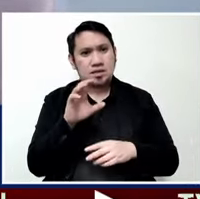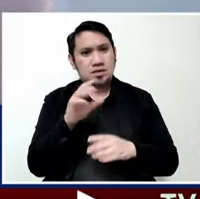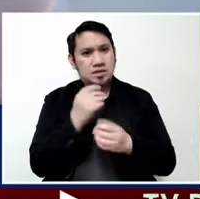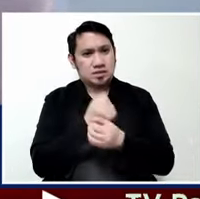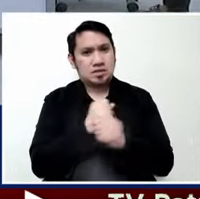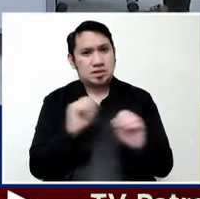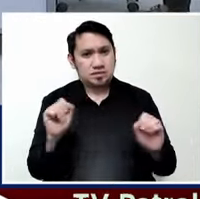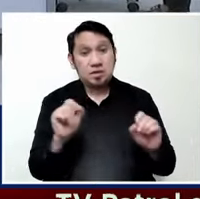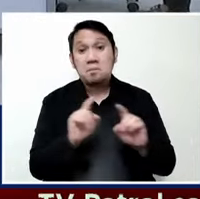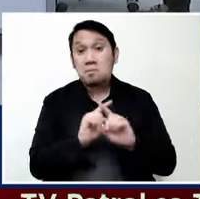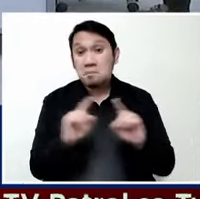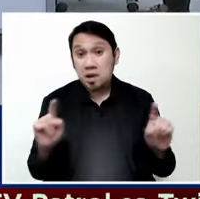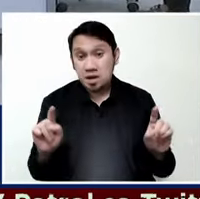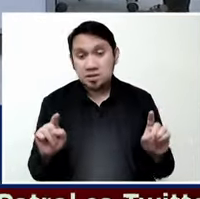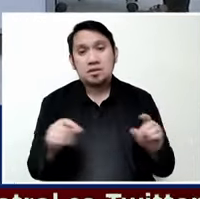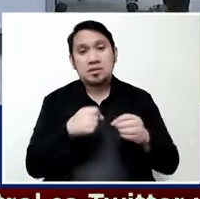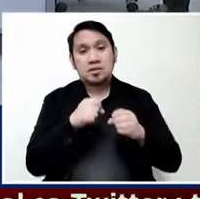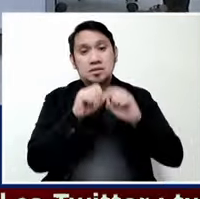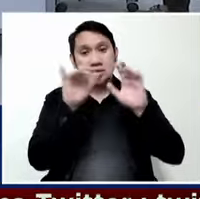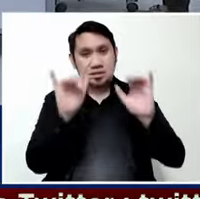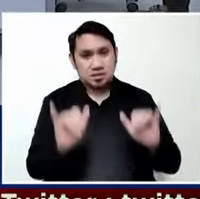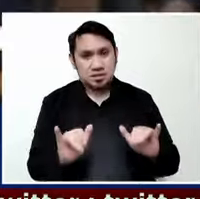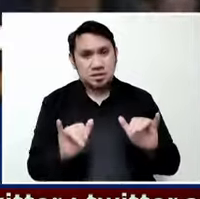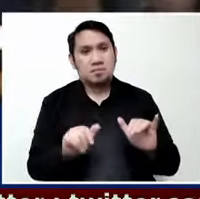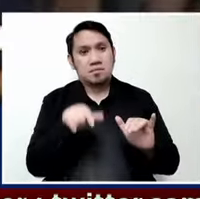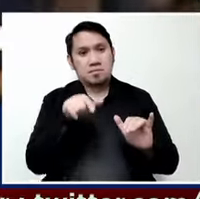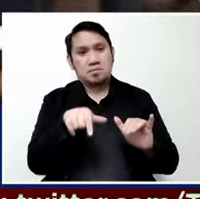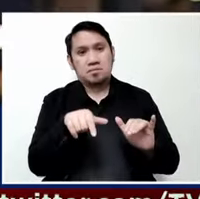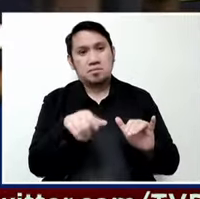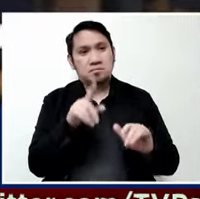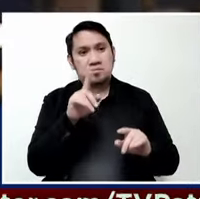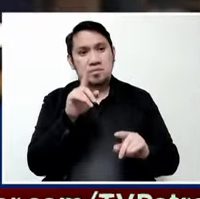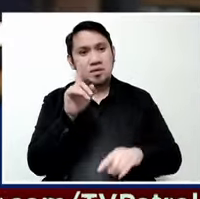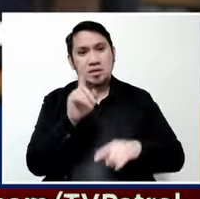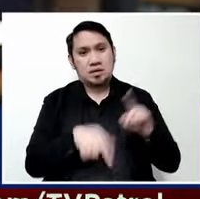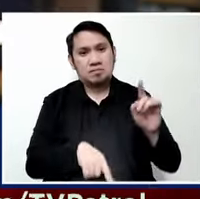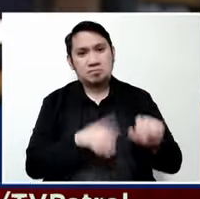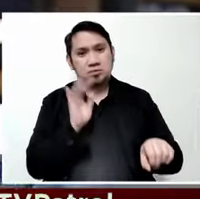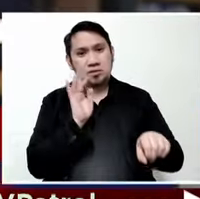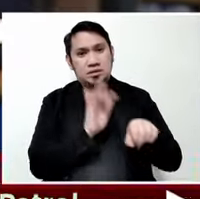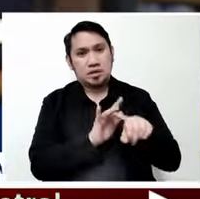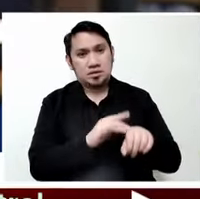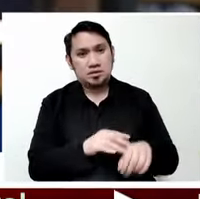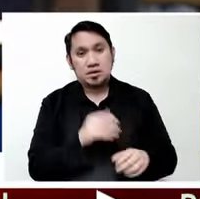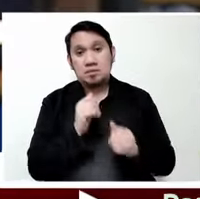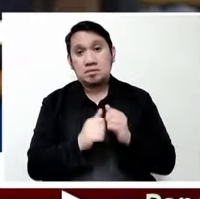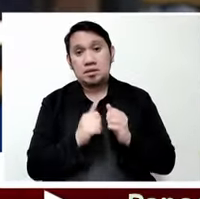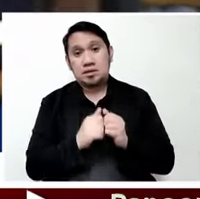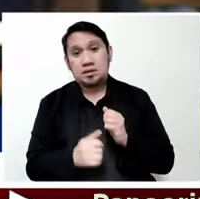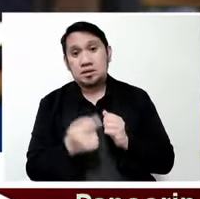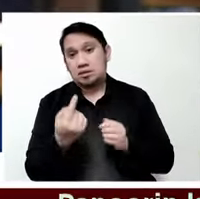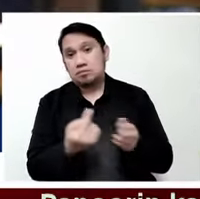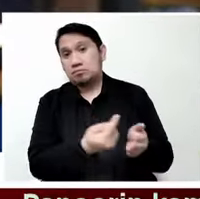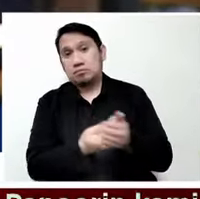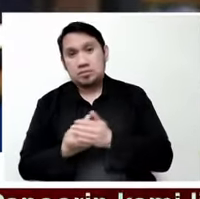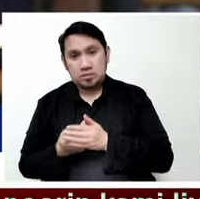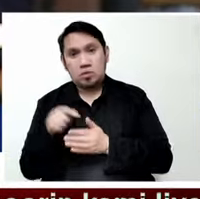systems operation, malabo umanong mahack. Since isolated nga siya, kumbaga atin physically pupunta siya